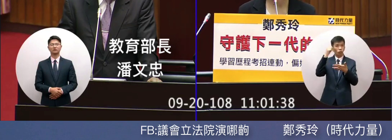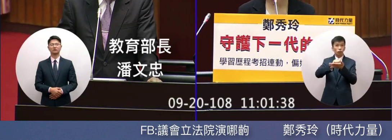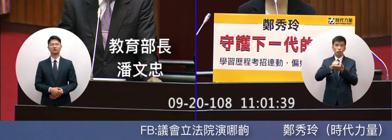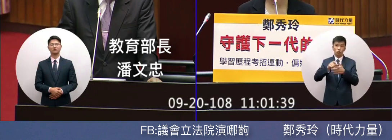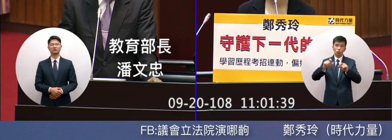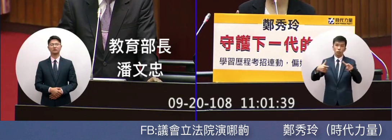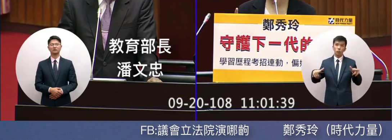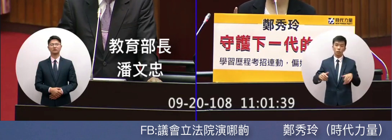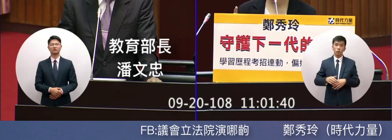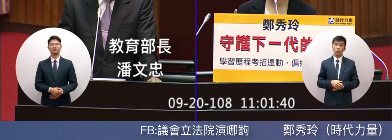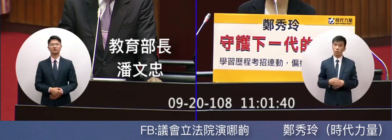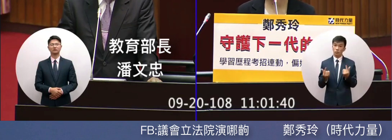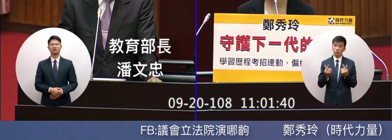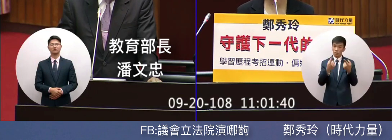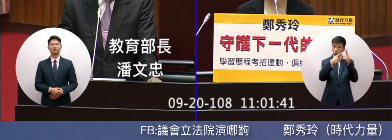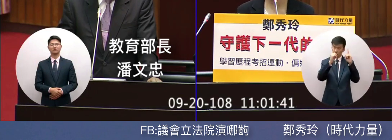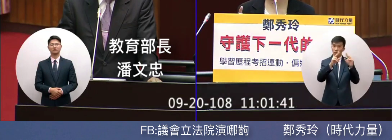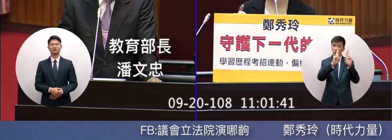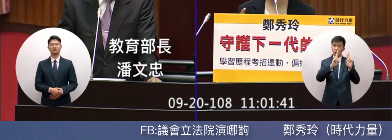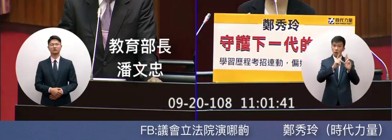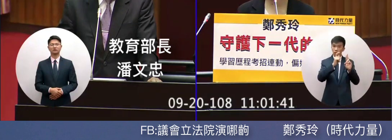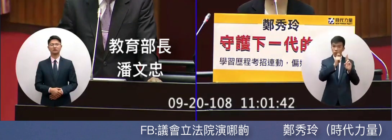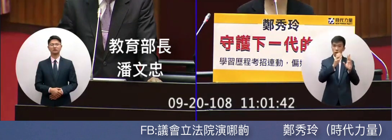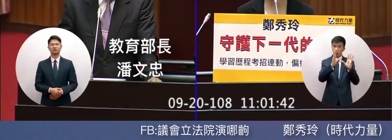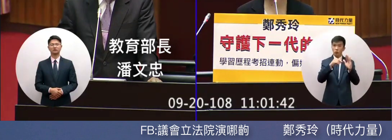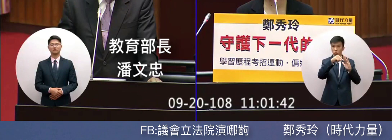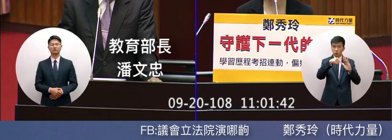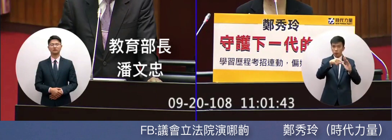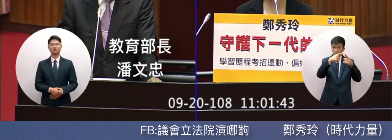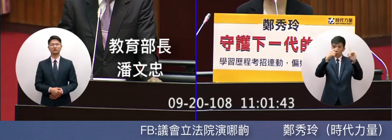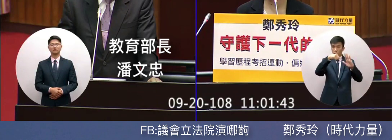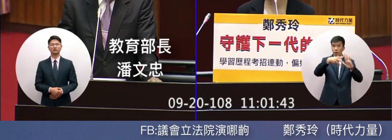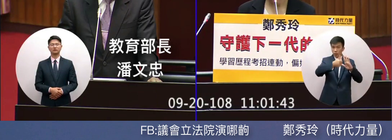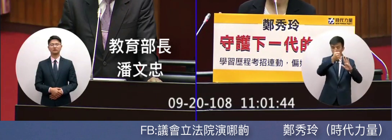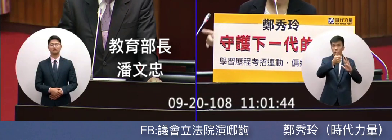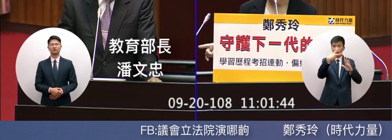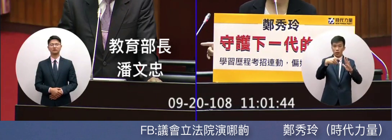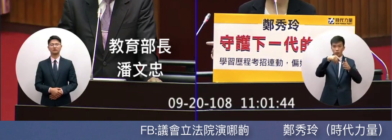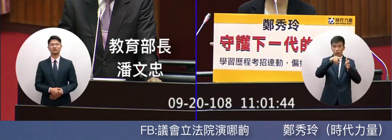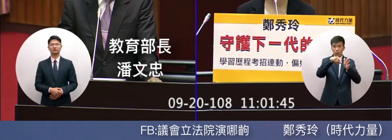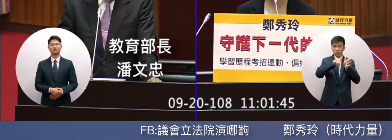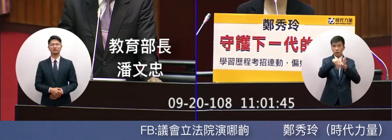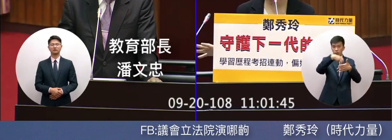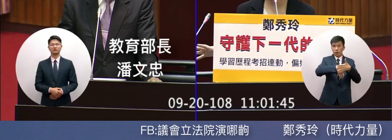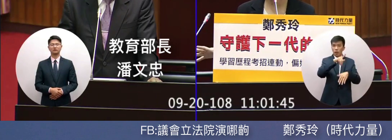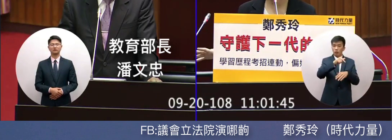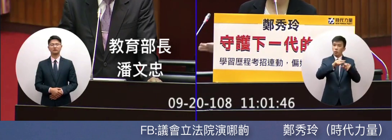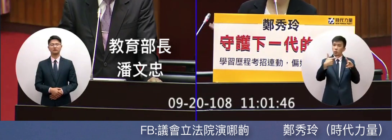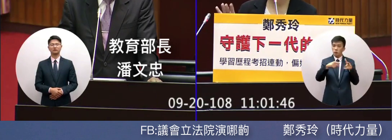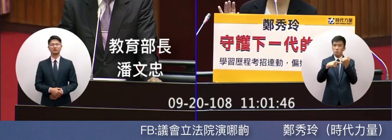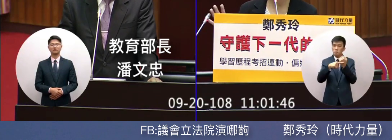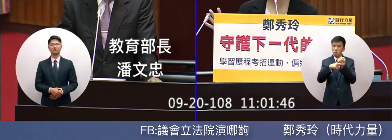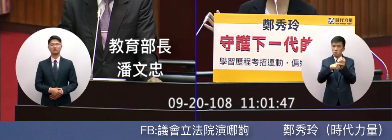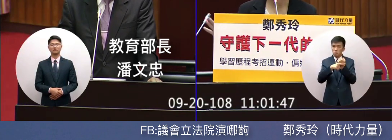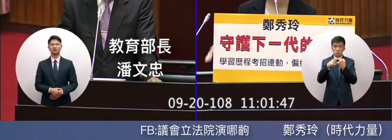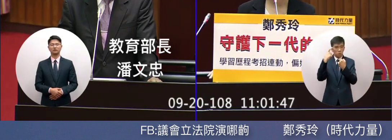电资学院电资学院的院长张院长还有他们系上院里面的一些老师有比较关心，他们研究的结果